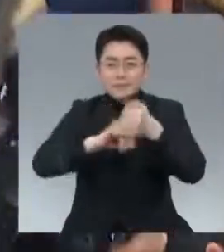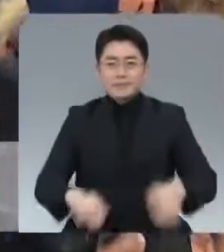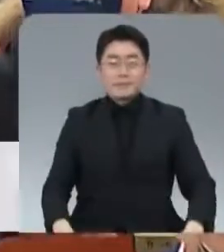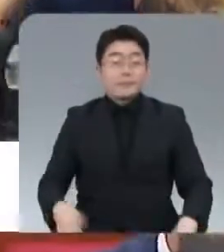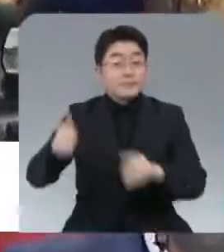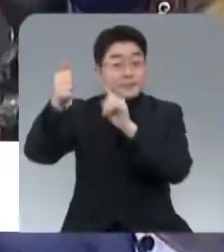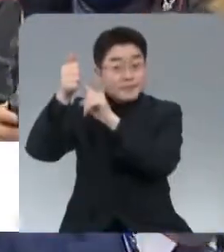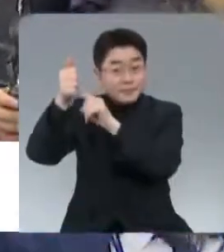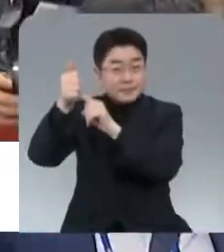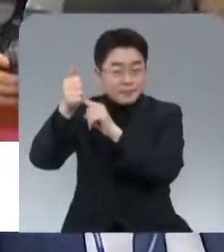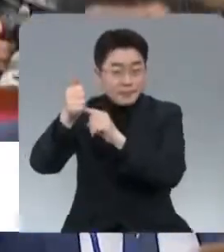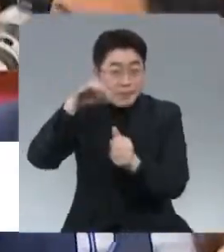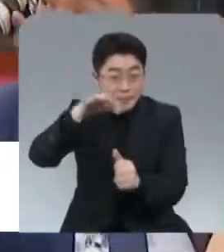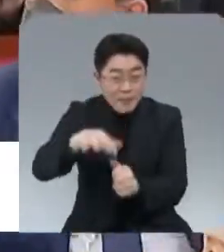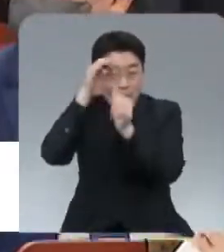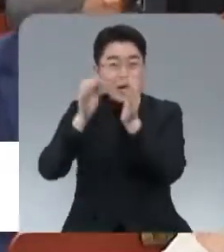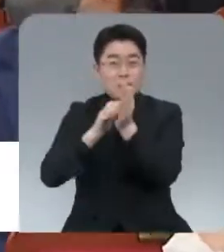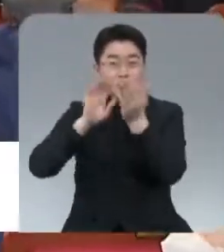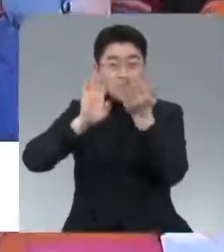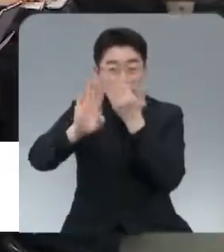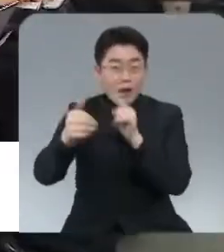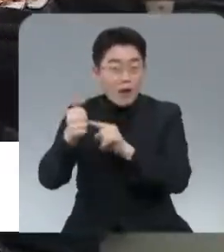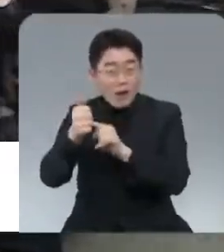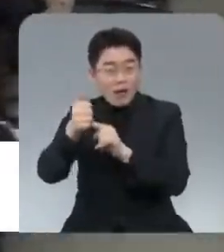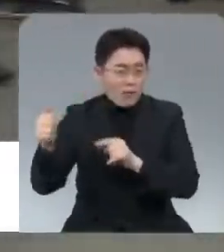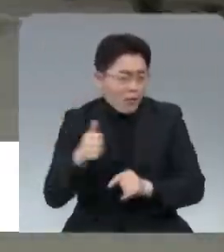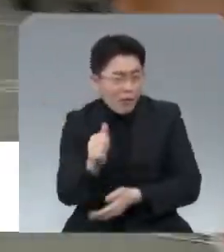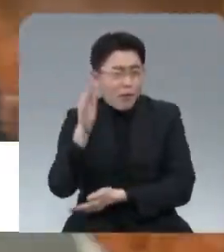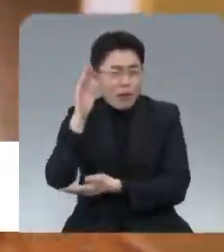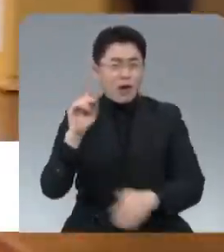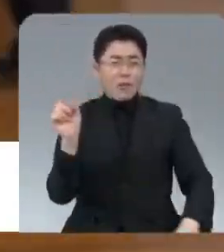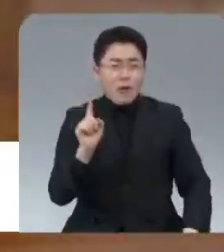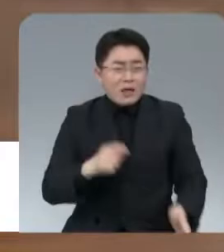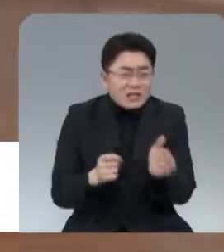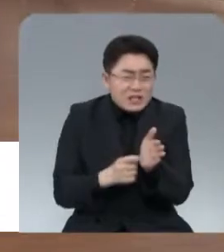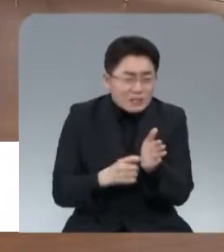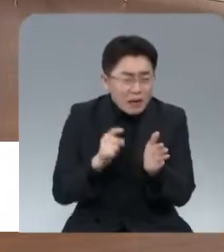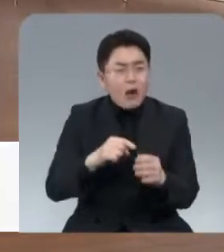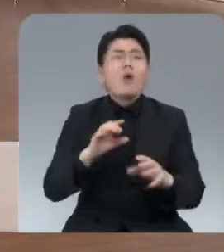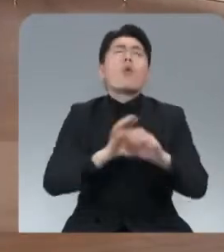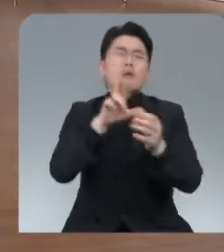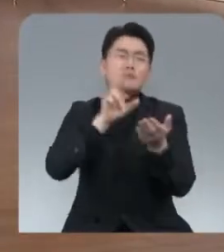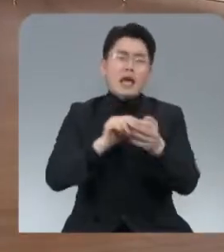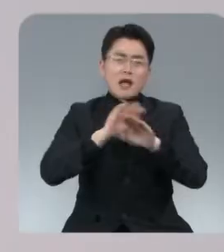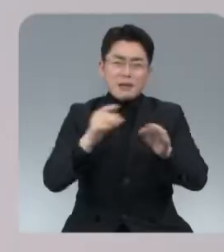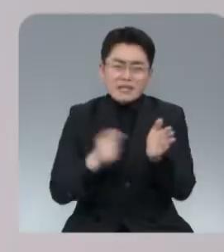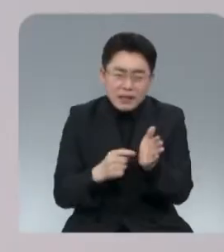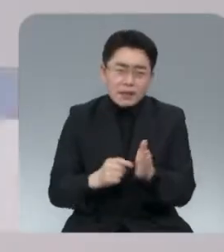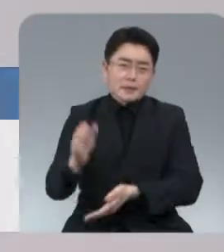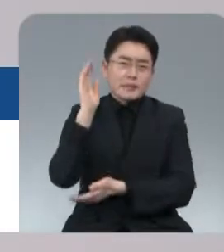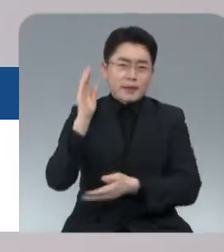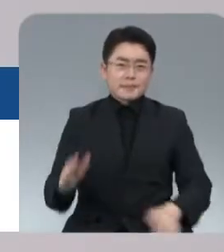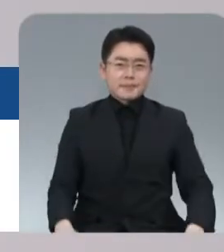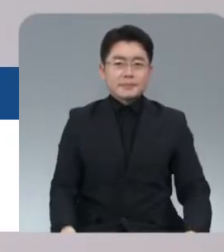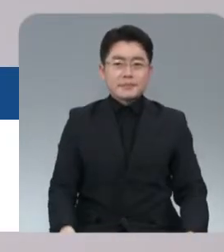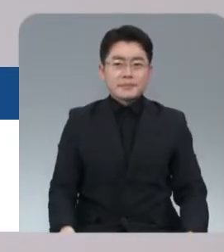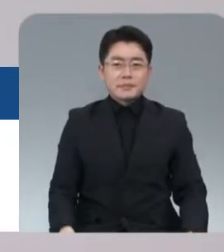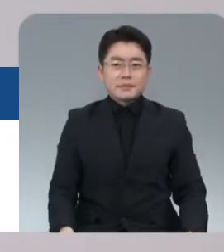윤 당선인은 당선 첫날 인사를 통해서도 시급한 현안으로 코로나19를 꼽았습니다.